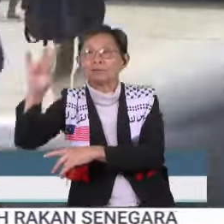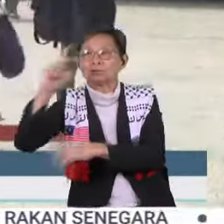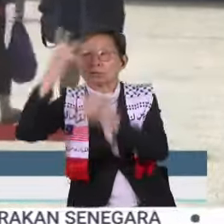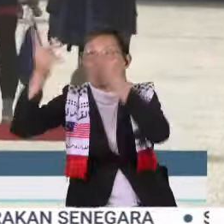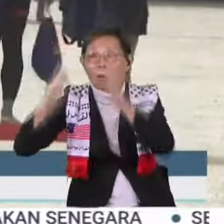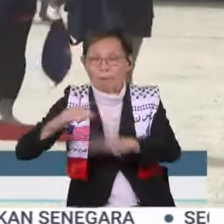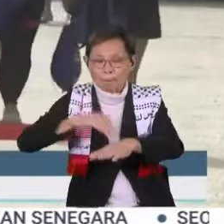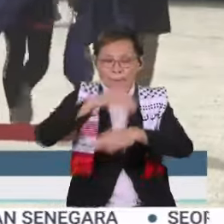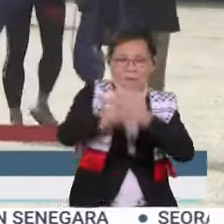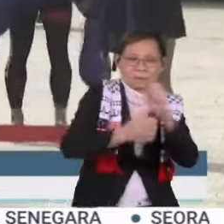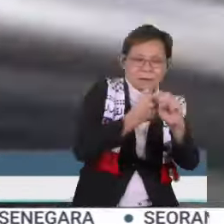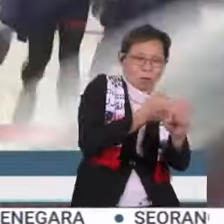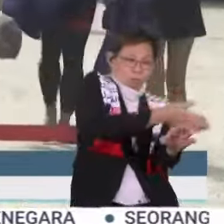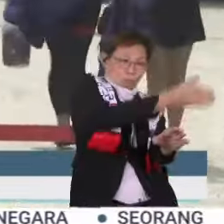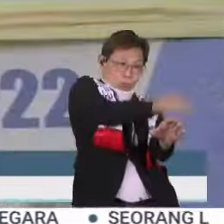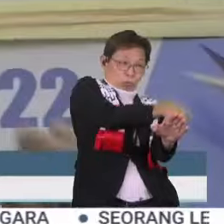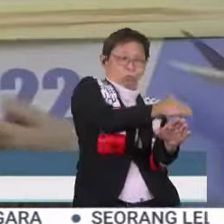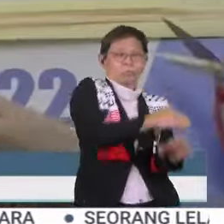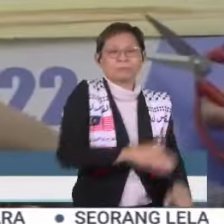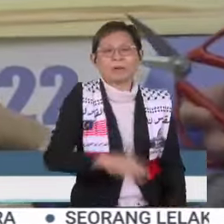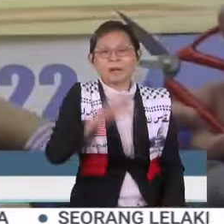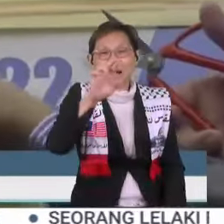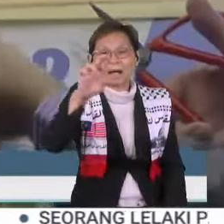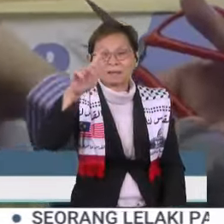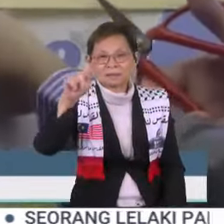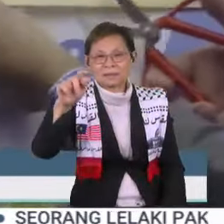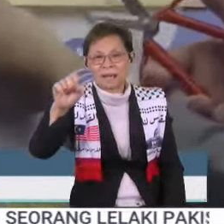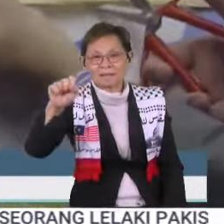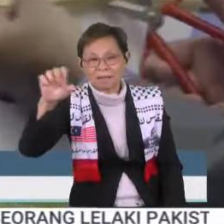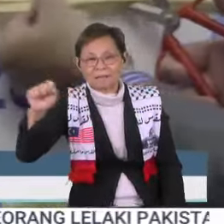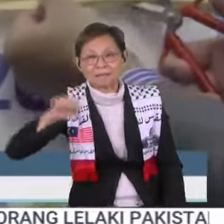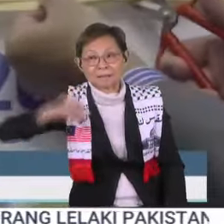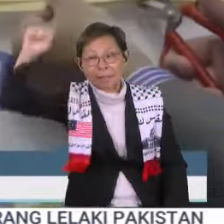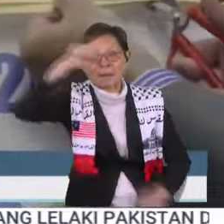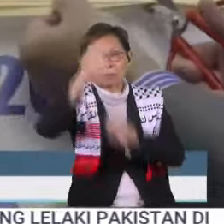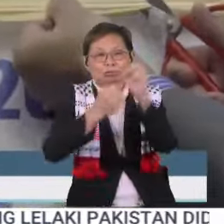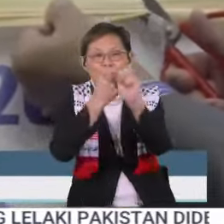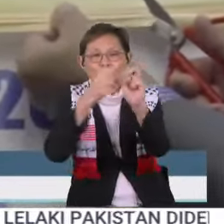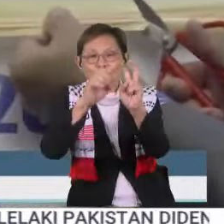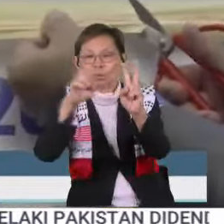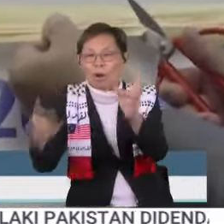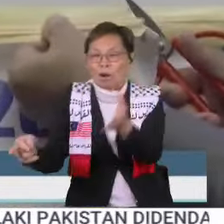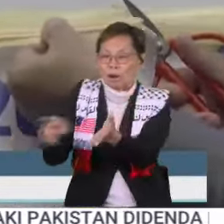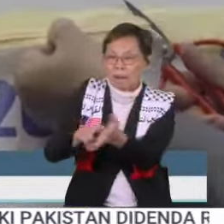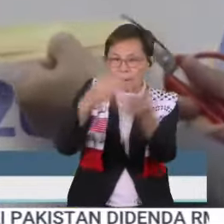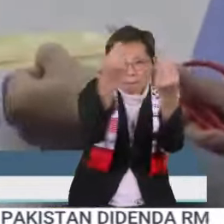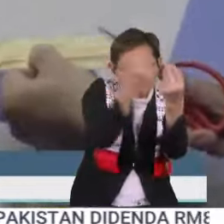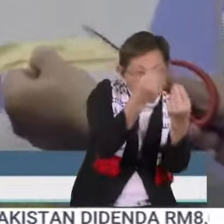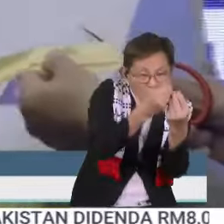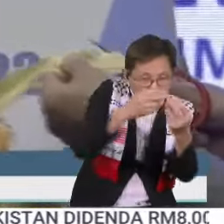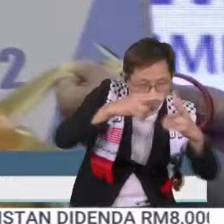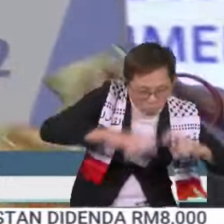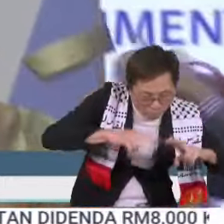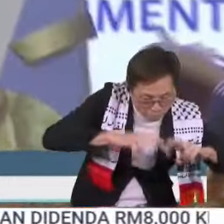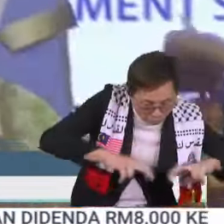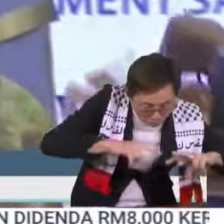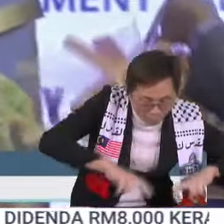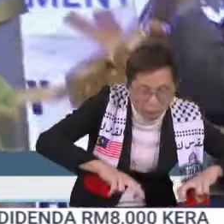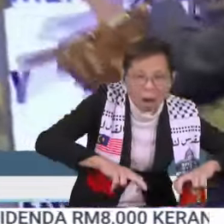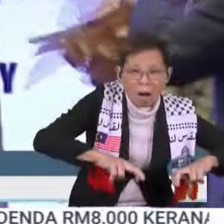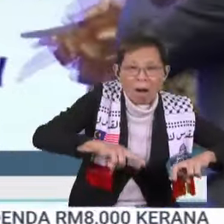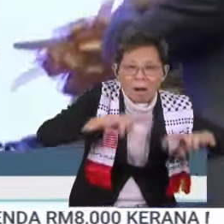371,187 pelancong pada tahun sebelumnya. RTSA Sabah 2022 adalah laporan statistik kaji selidik terperinci